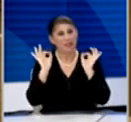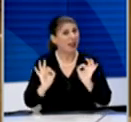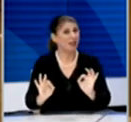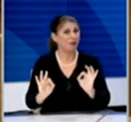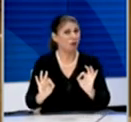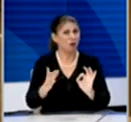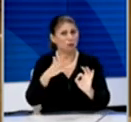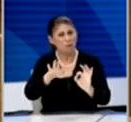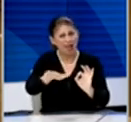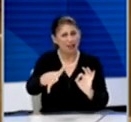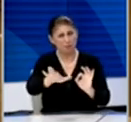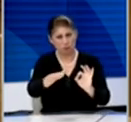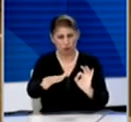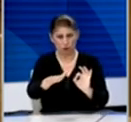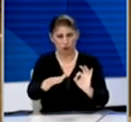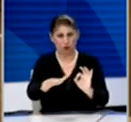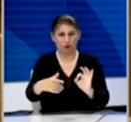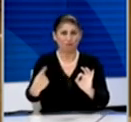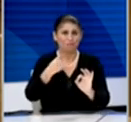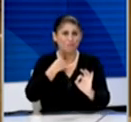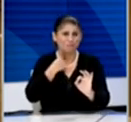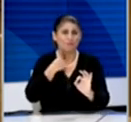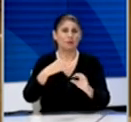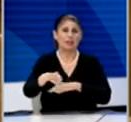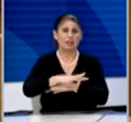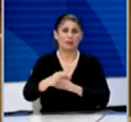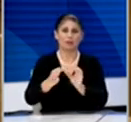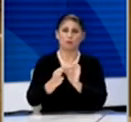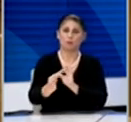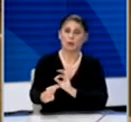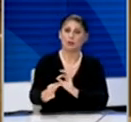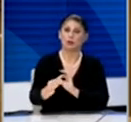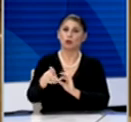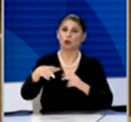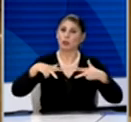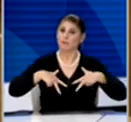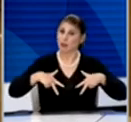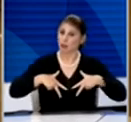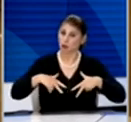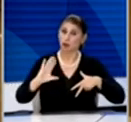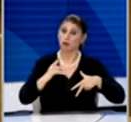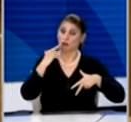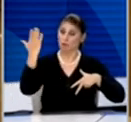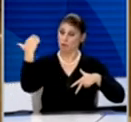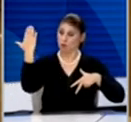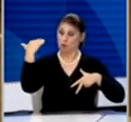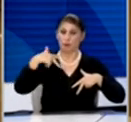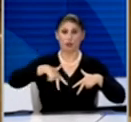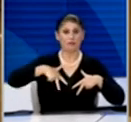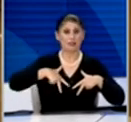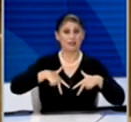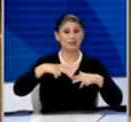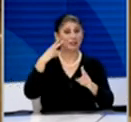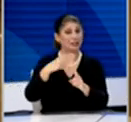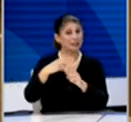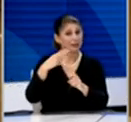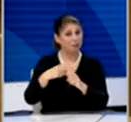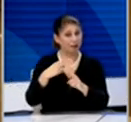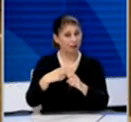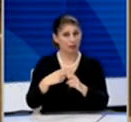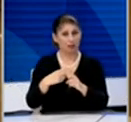η ανικανότητα και ο αποτυχημένος σχεδιασμός των μέτρων τόσο των κυβερνώντων όσο και των προηγούμενων κυβερνήσεων σε κρίσιμες